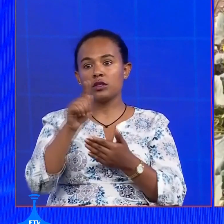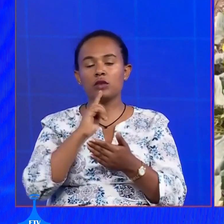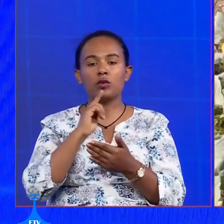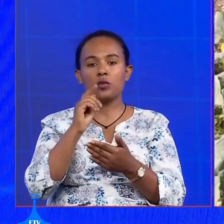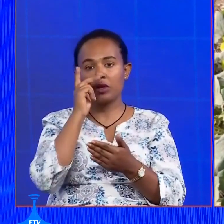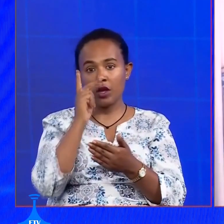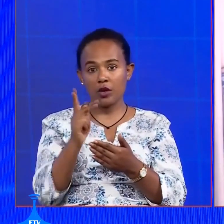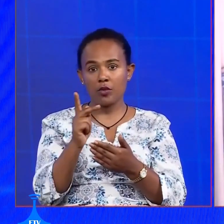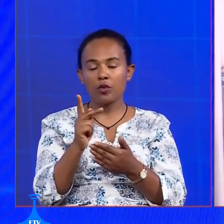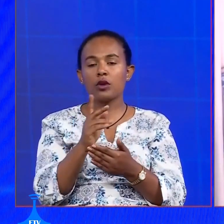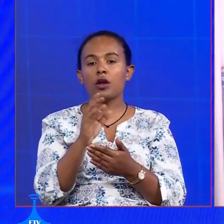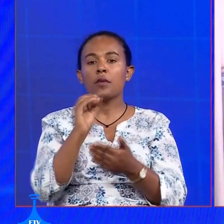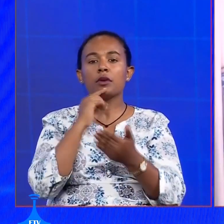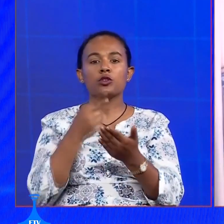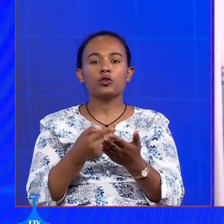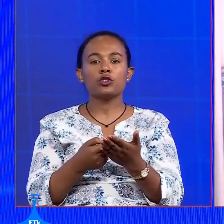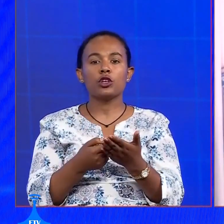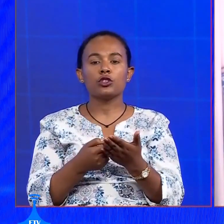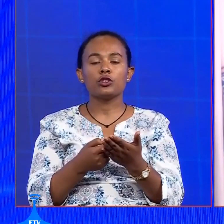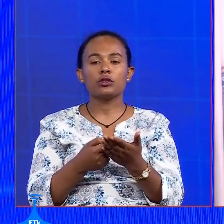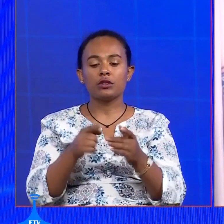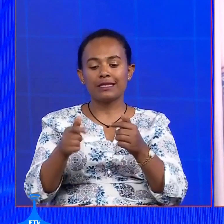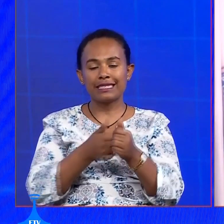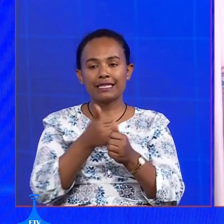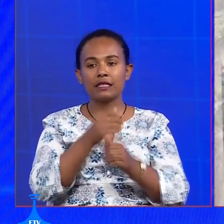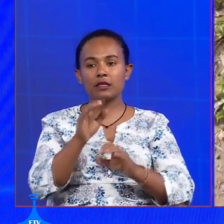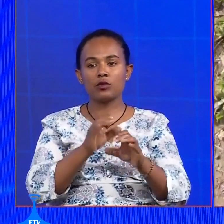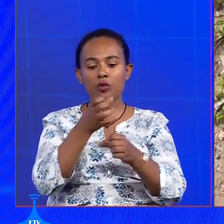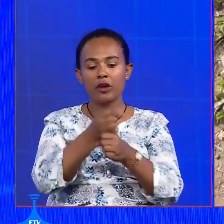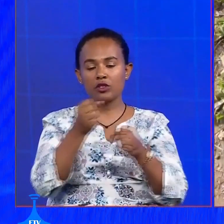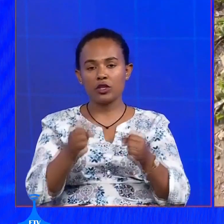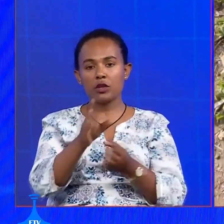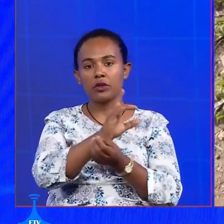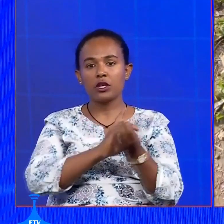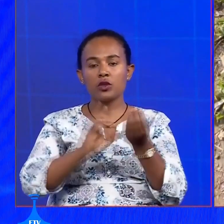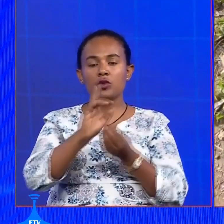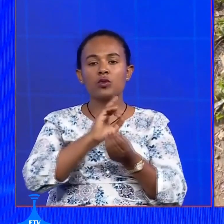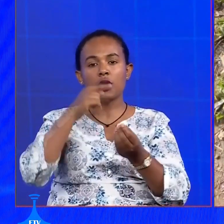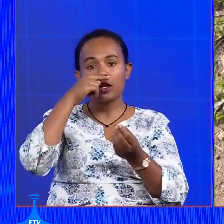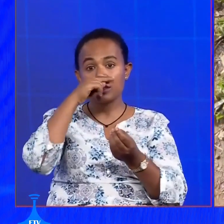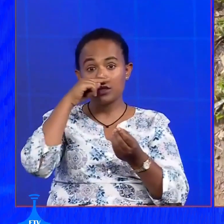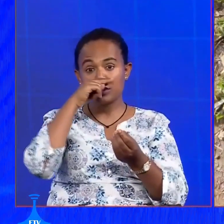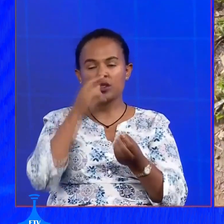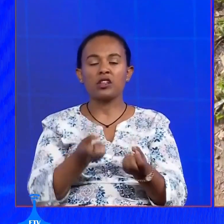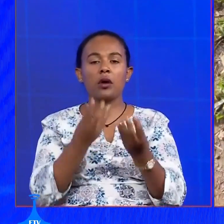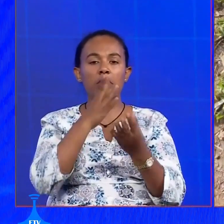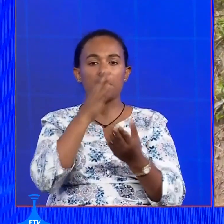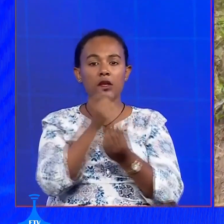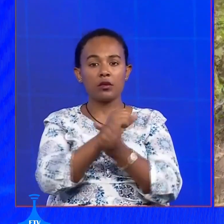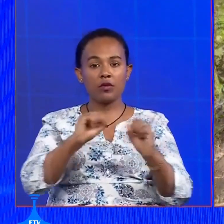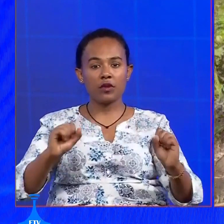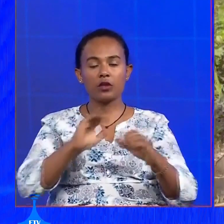እንግዲህ በመረጃዎቻችን ክትትል ተደርጎን መያዝ ችለናል። በክልሉ ያደንዛይ ዝውውሩን ሳይበራከት ለመክታት